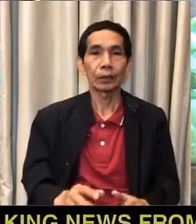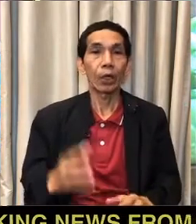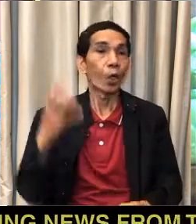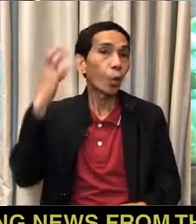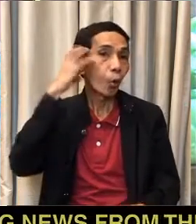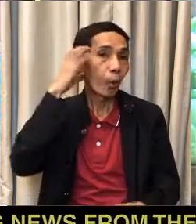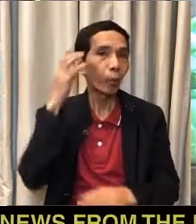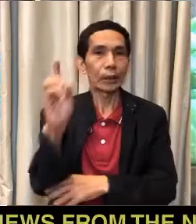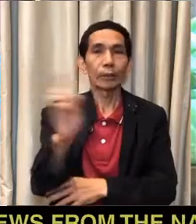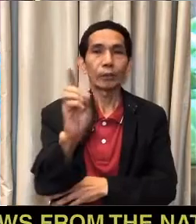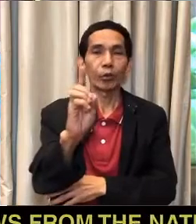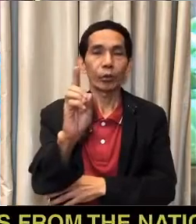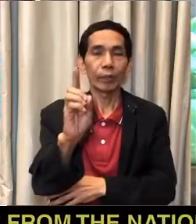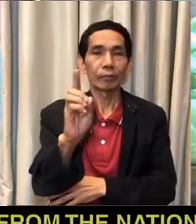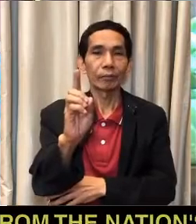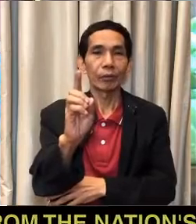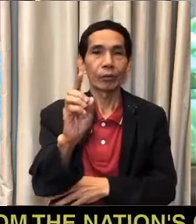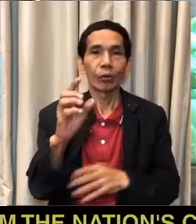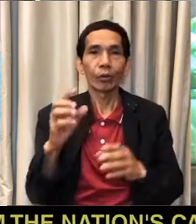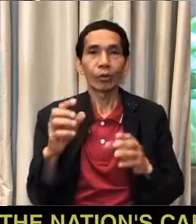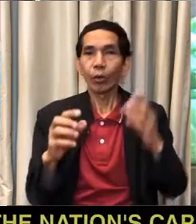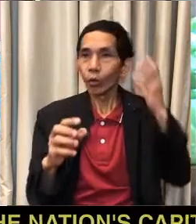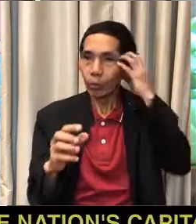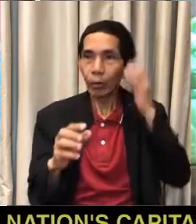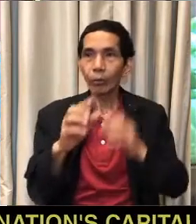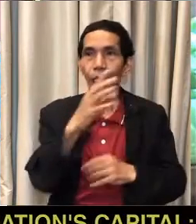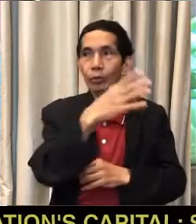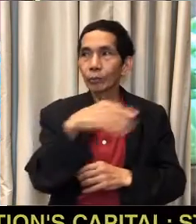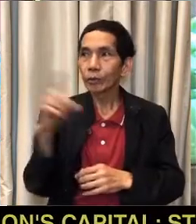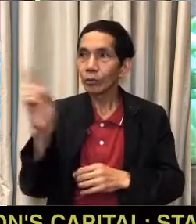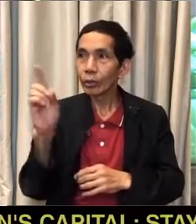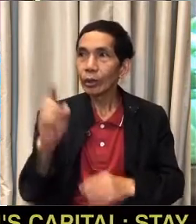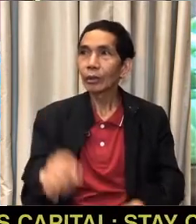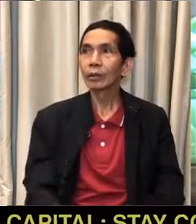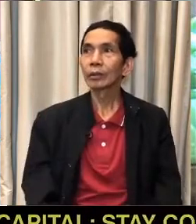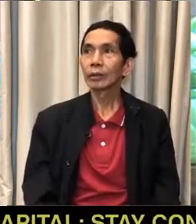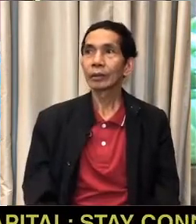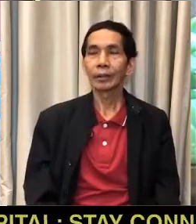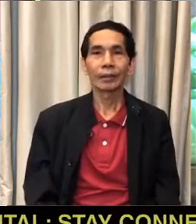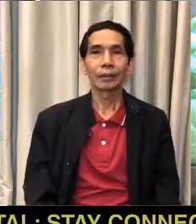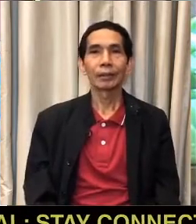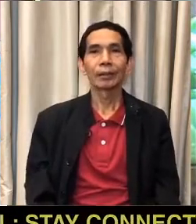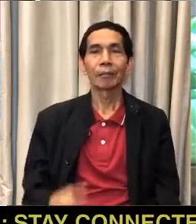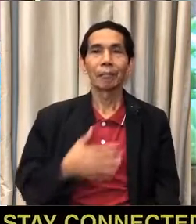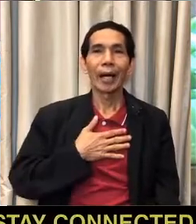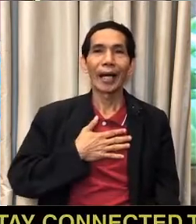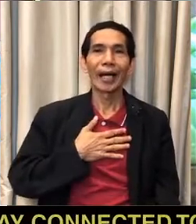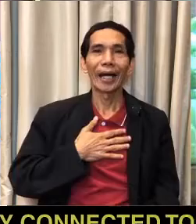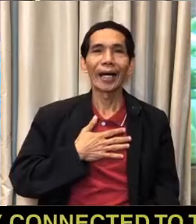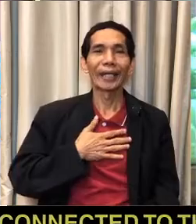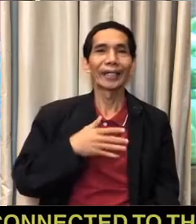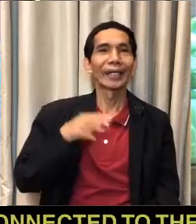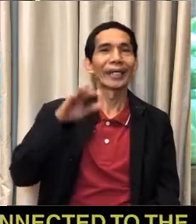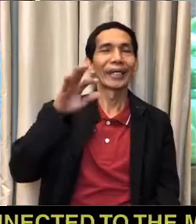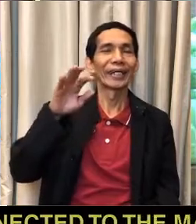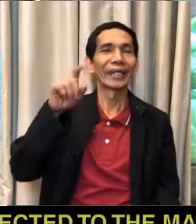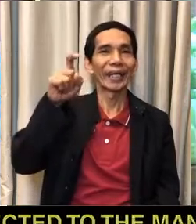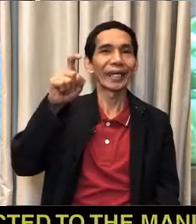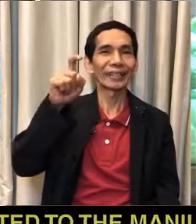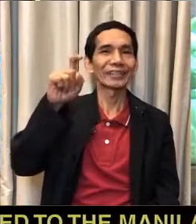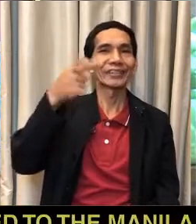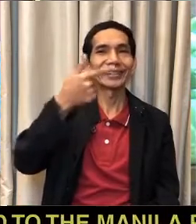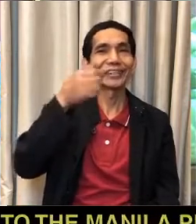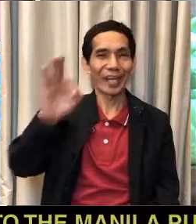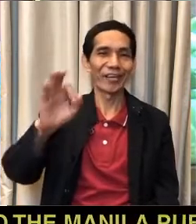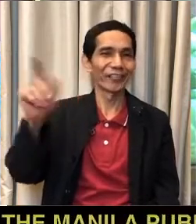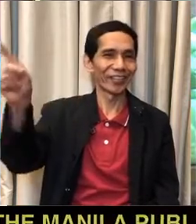Cubao Divisoria yata ito eh. Hi, beautiful. Yung pala yung ex-girlfriend ko, nandito na. Naabangan ka na.